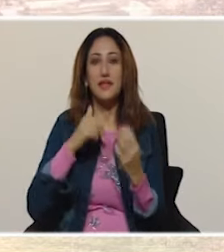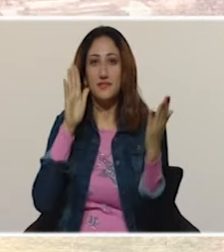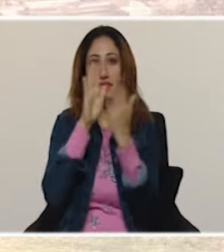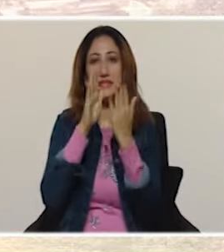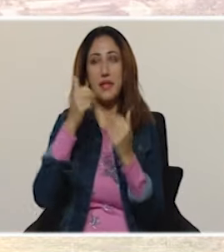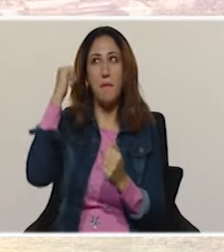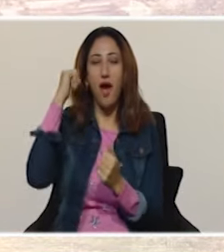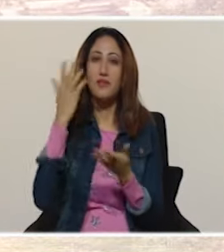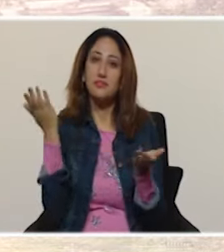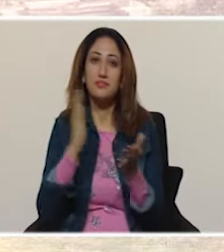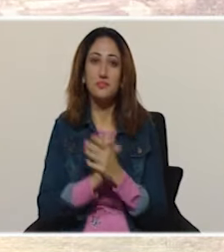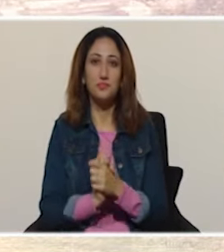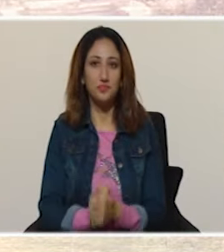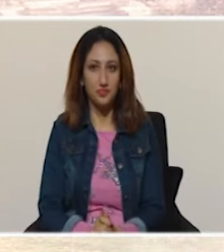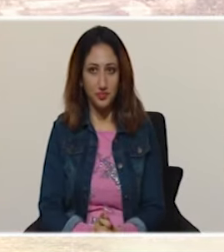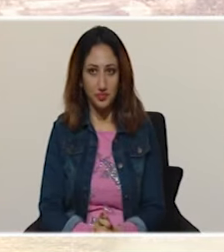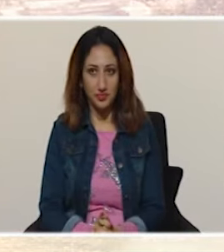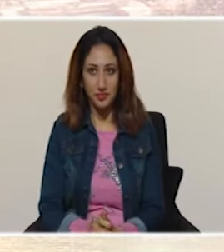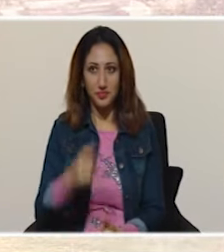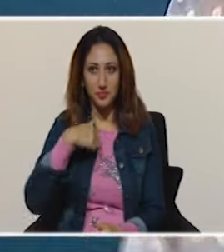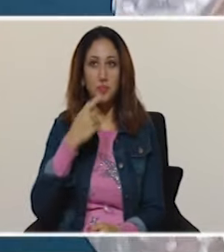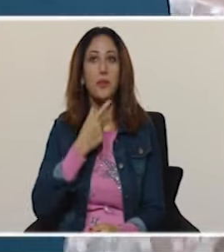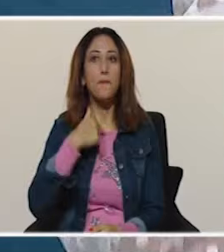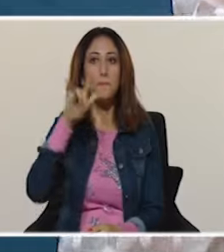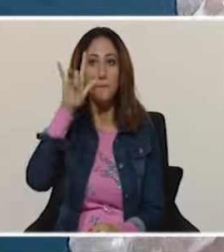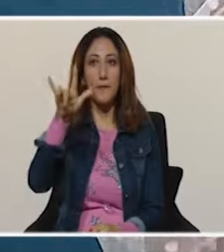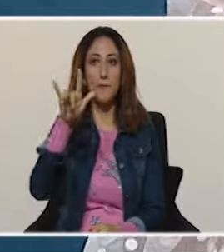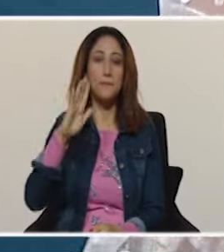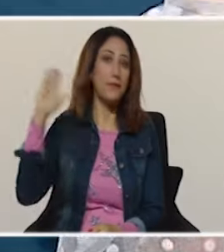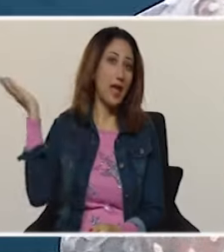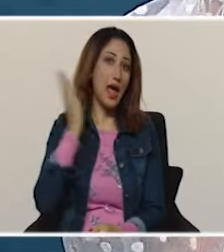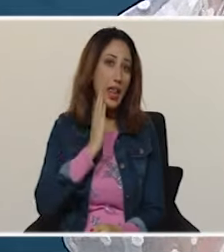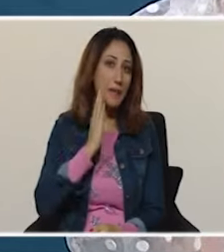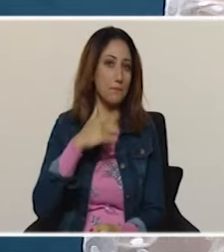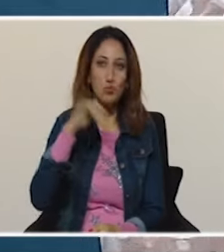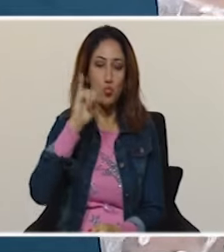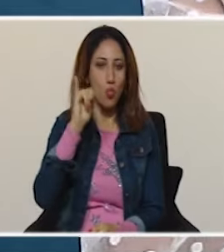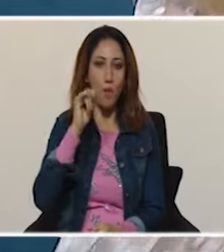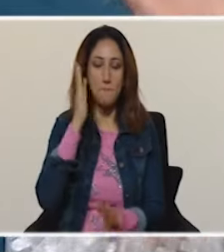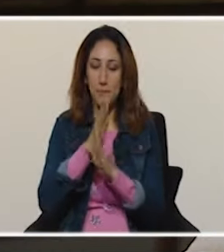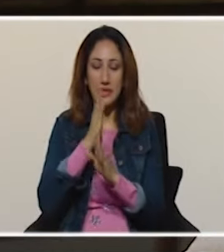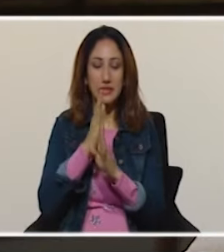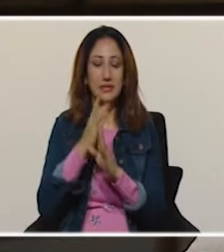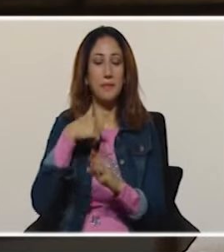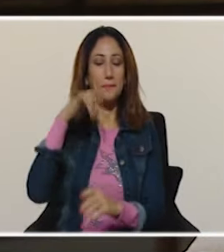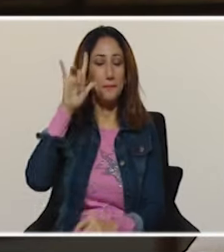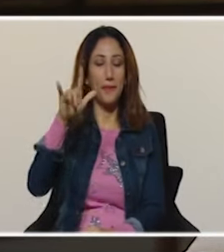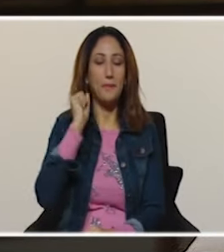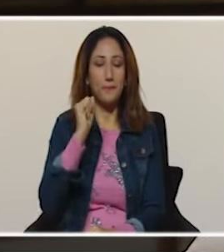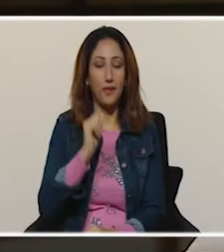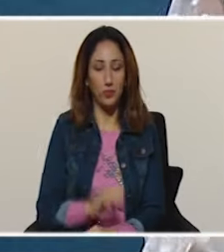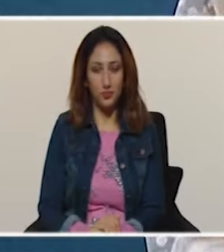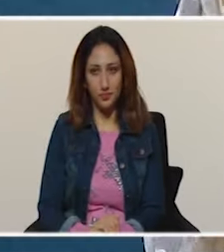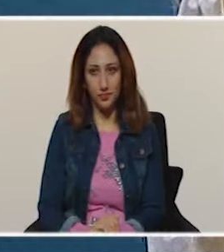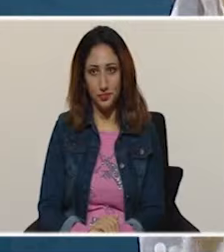يعني بليز، حتى لو اتضربت انا مش عايزه يبوسني، عايزاه يضربني القلم اللي ضربه للاستاذه فاتن حمامه، وما عنديش مشكله خالص. لا تضربي بس وخلاص.